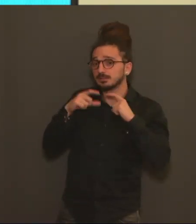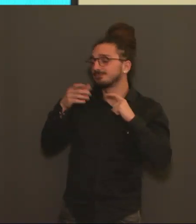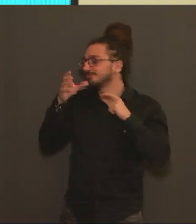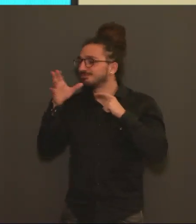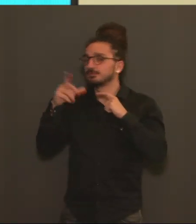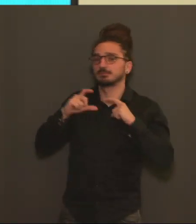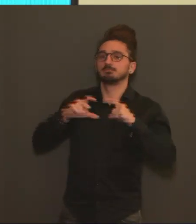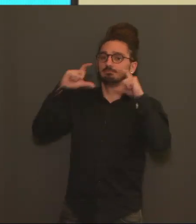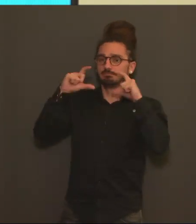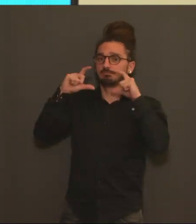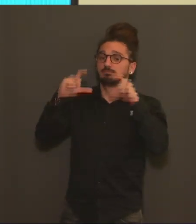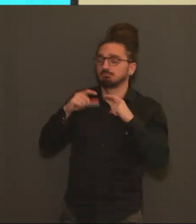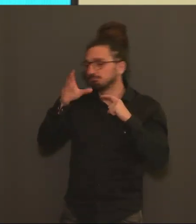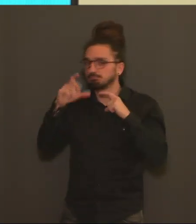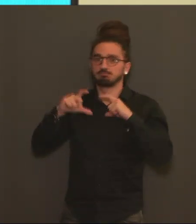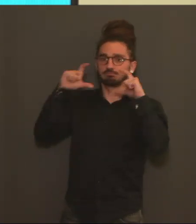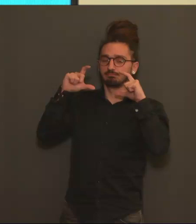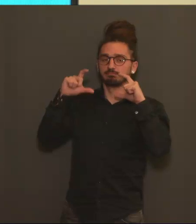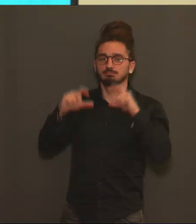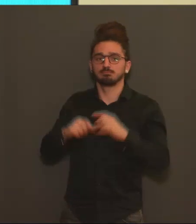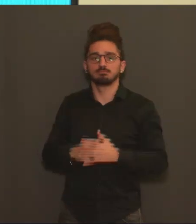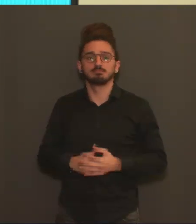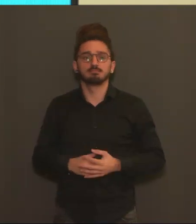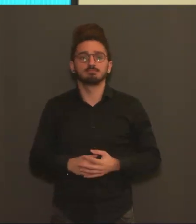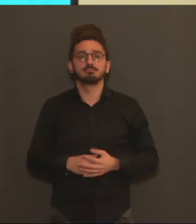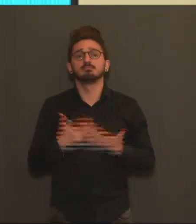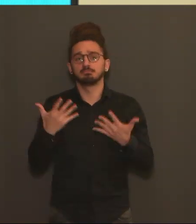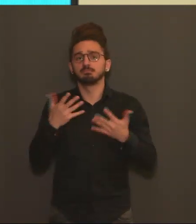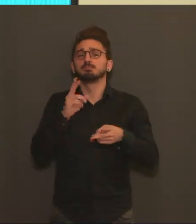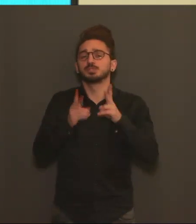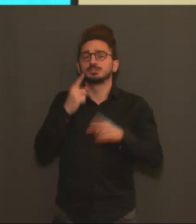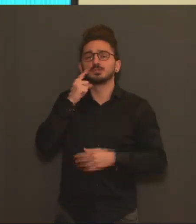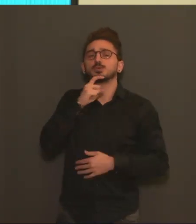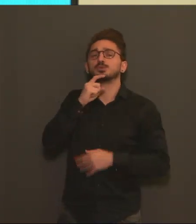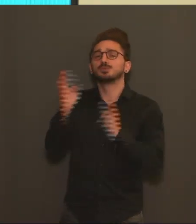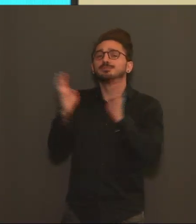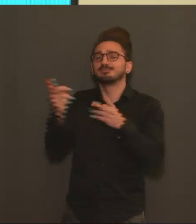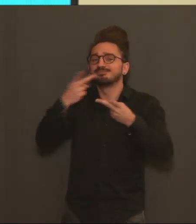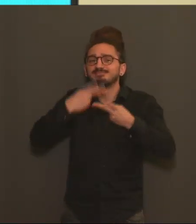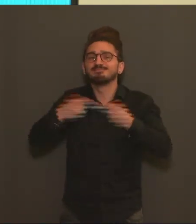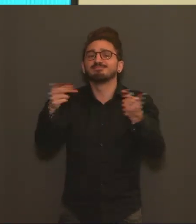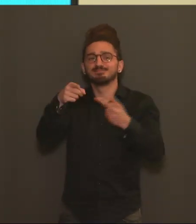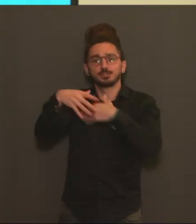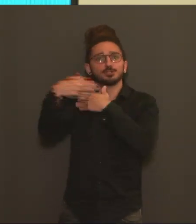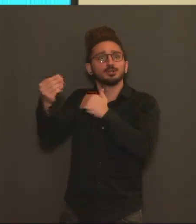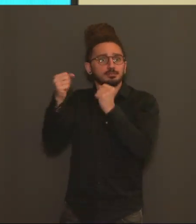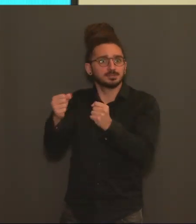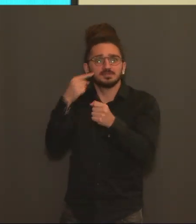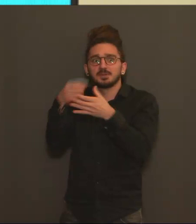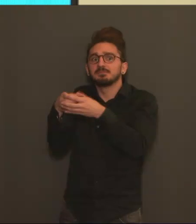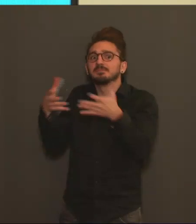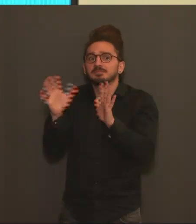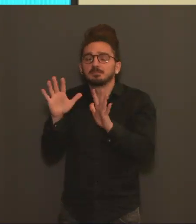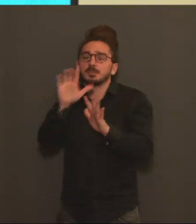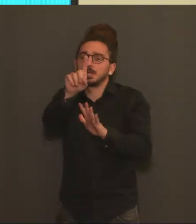nous retrouver plus nombreux à l'extérieur, et nous verrons ceci dans les heures qui viennent, gardez malgré tout un maximum de précautions pour